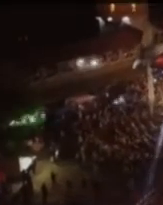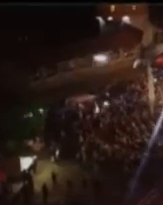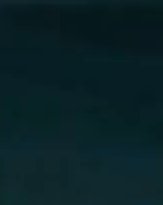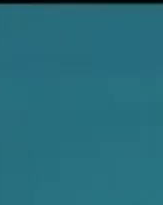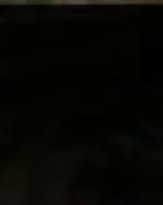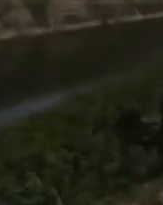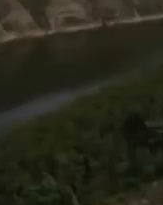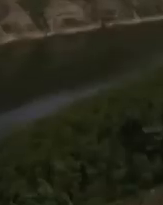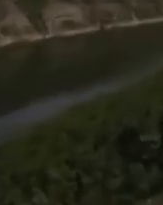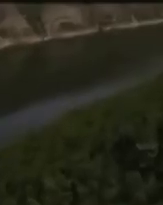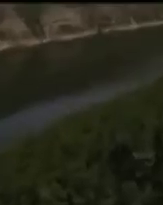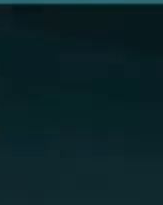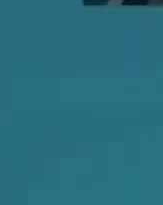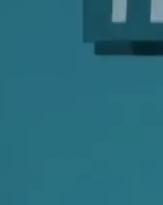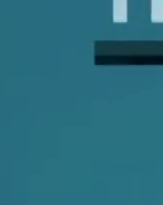Музика